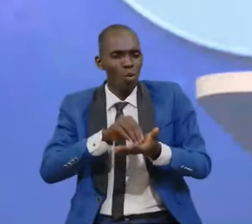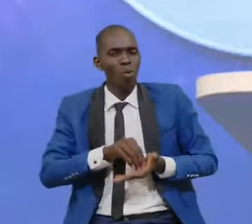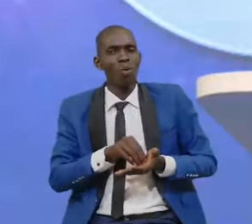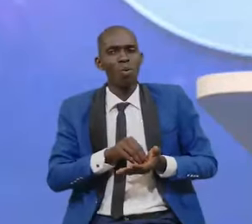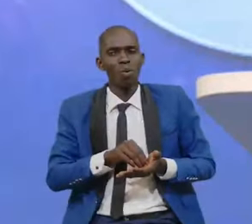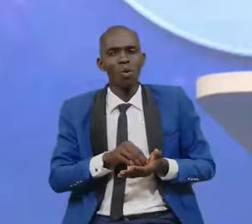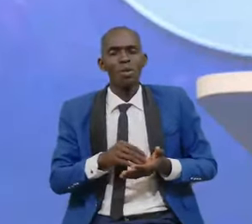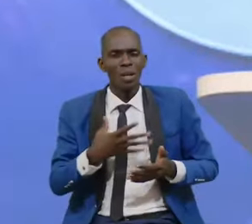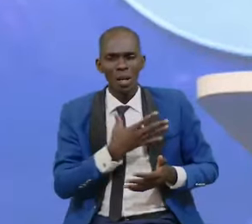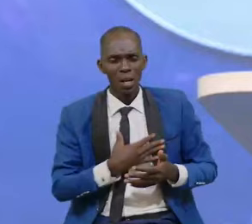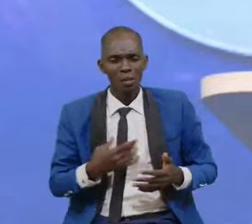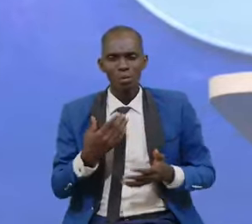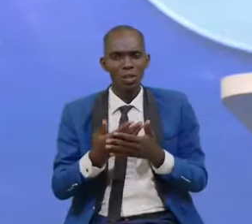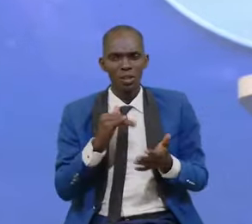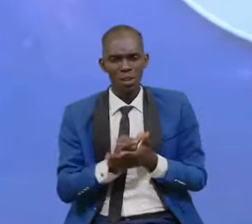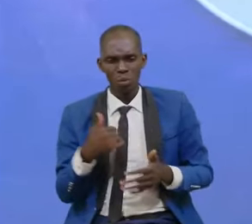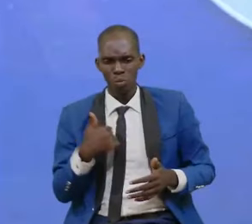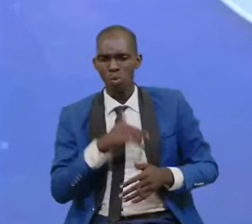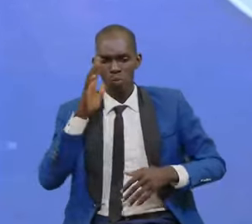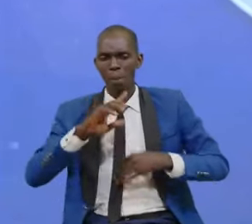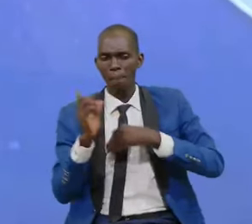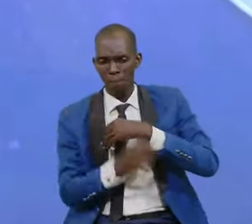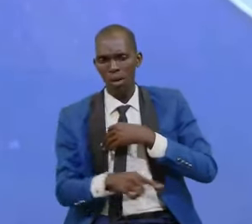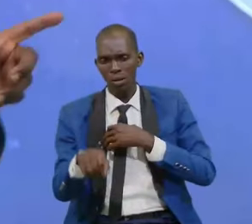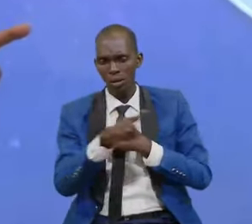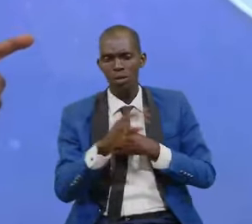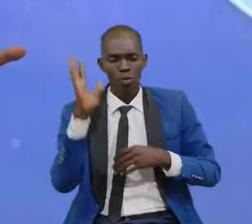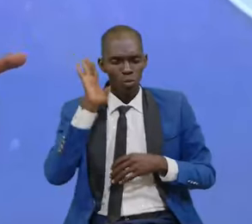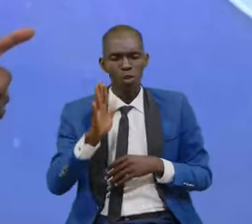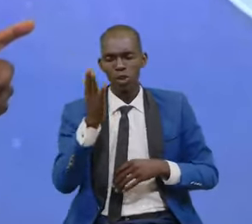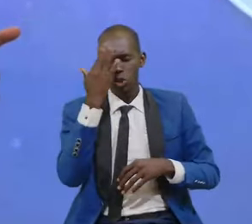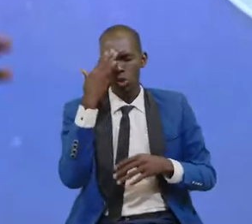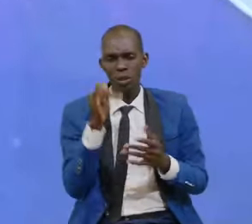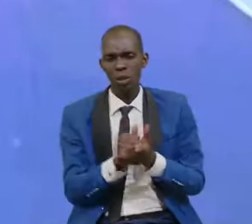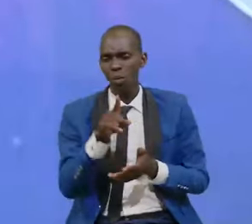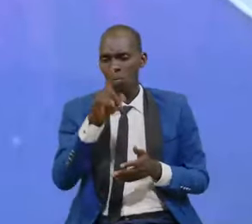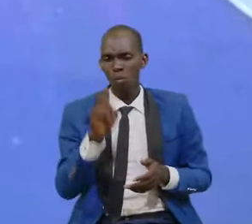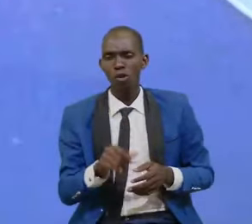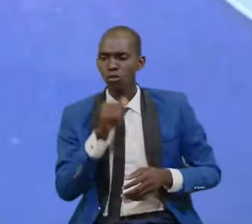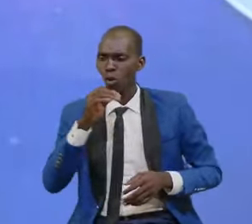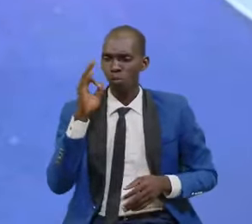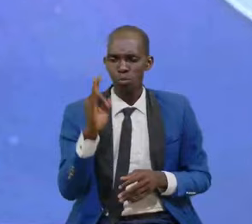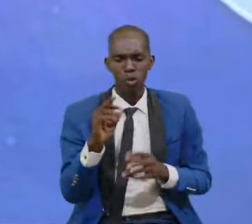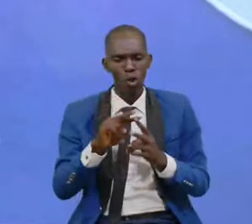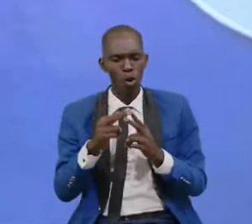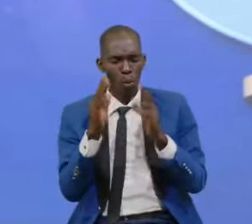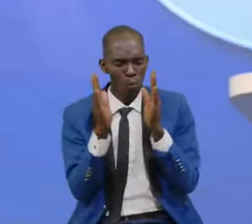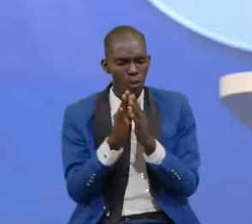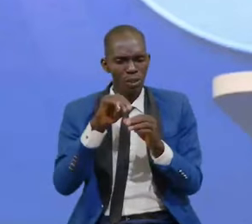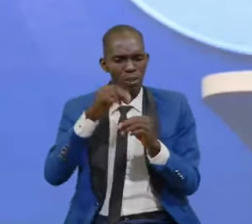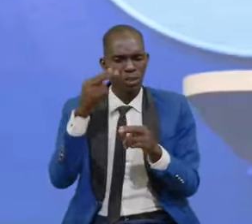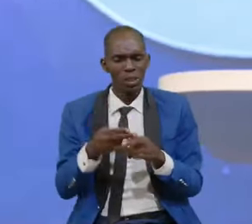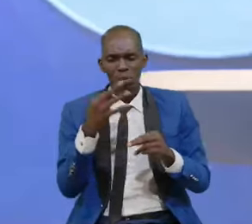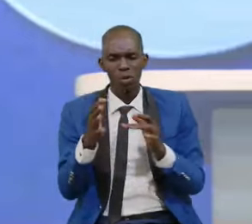le châtiment que nous voulons leur donner là, ils vont réaliser qu'ils ne vont plus jamais prêcher Christ ou prier au nom de